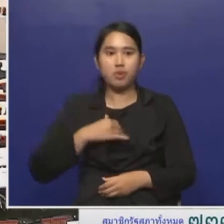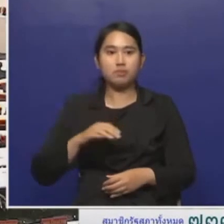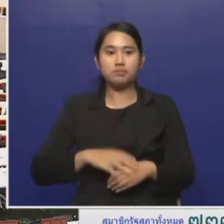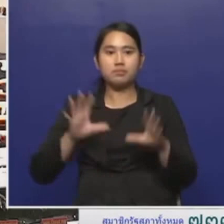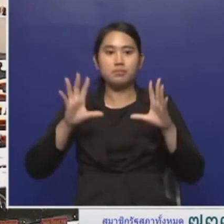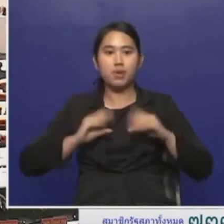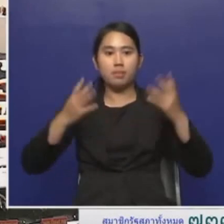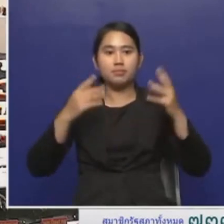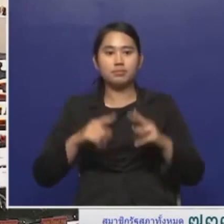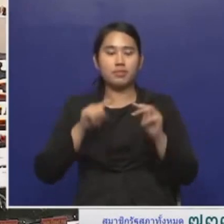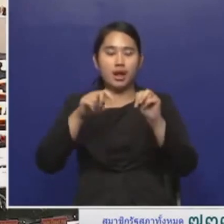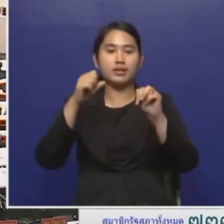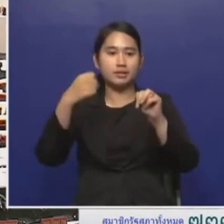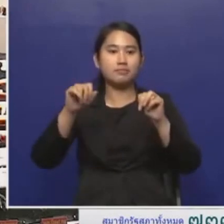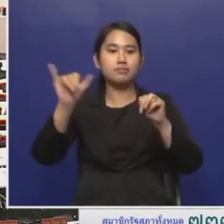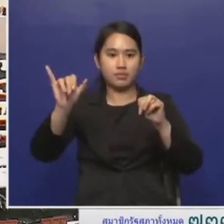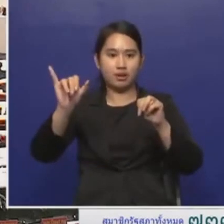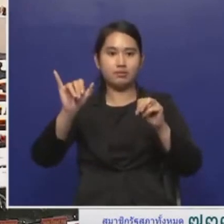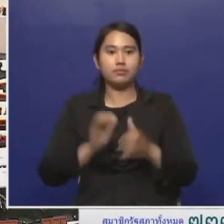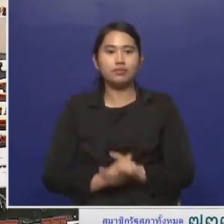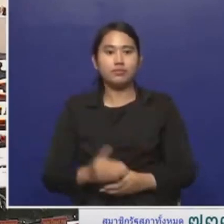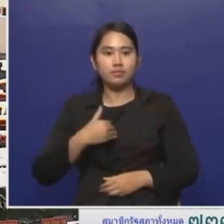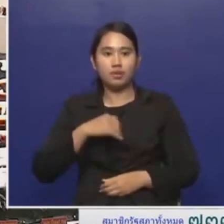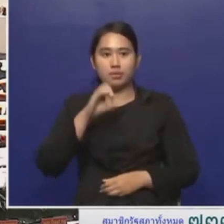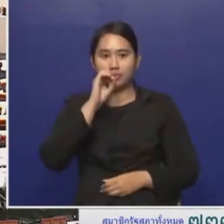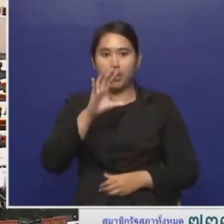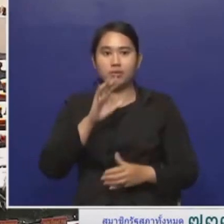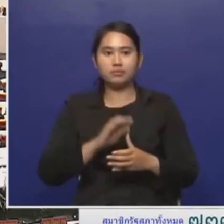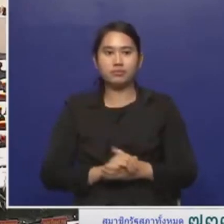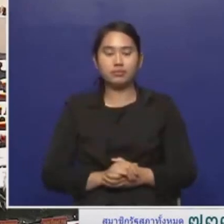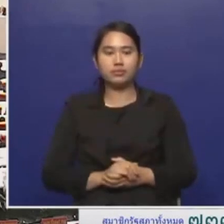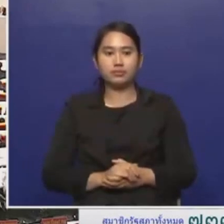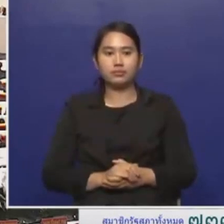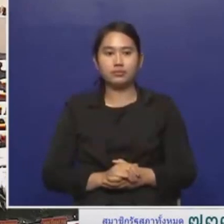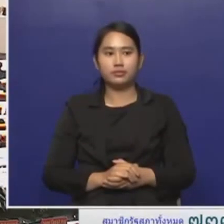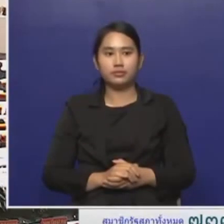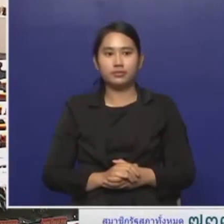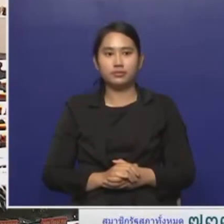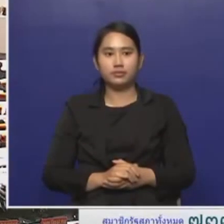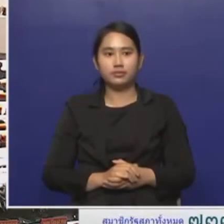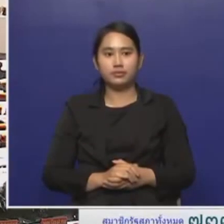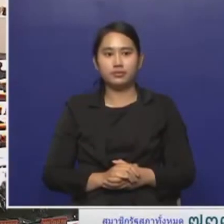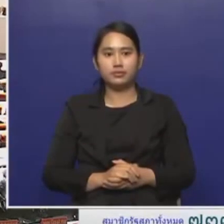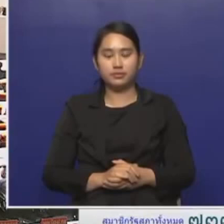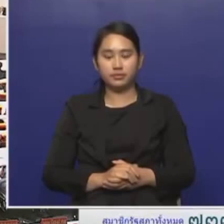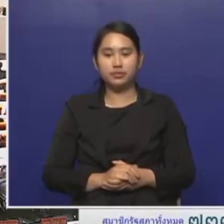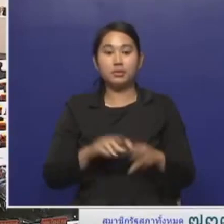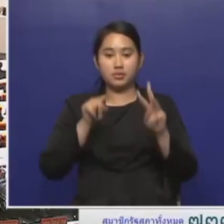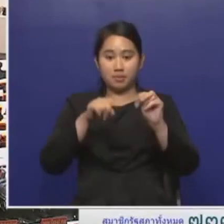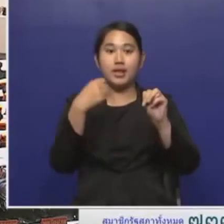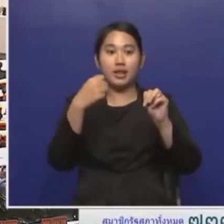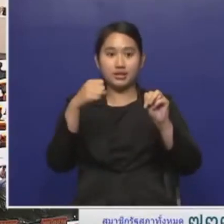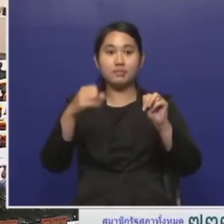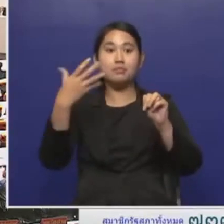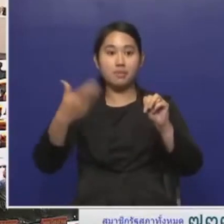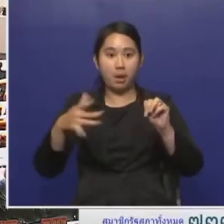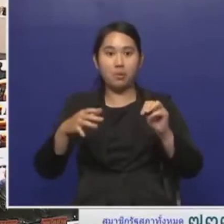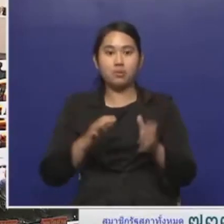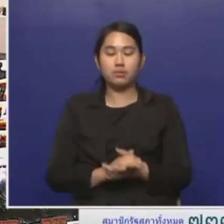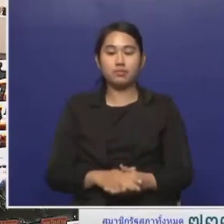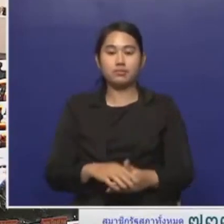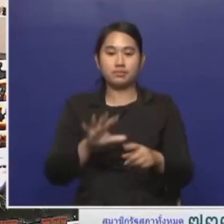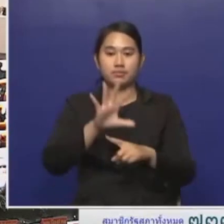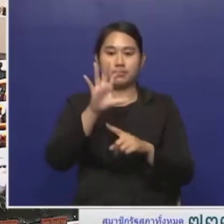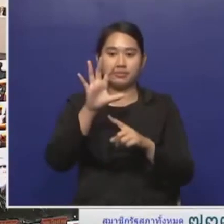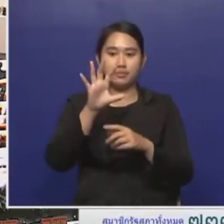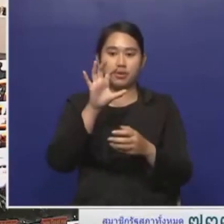itและผมก็ยืนรันว่า ทเลยศา roundedราสสิบ้ครั ขอมาàngหัั ข้อ ast That